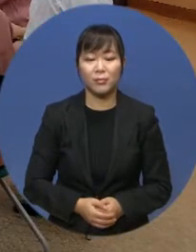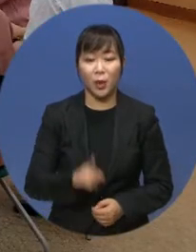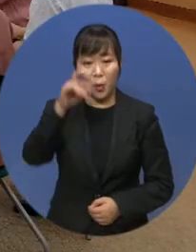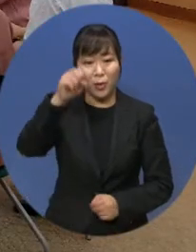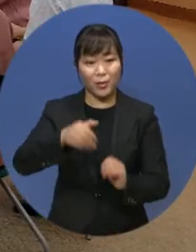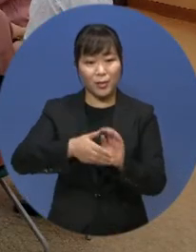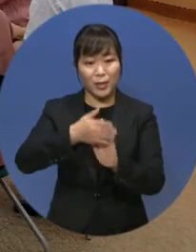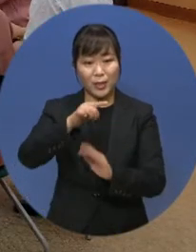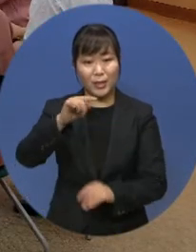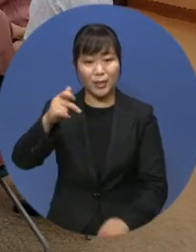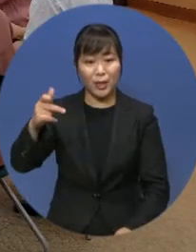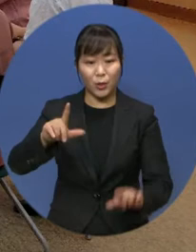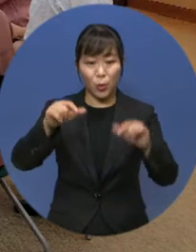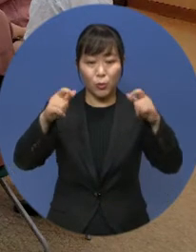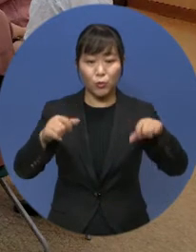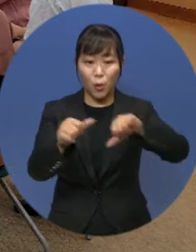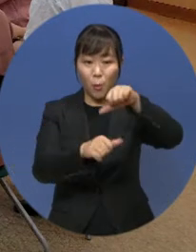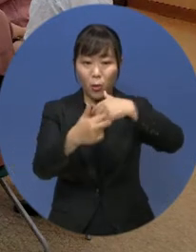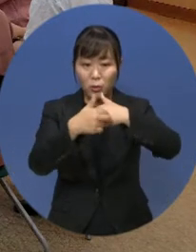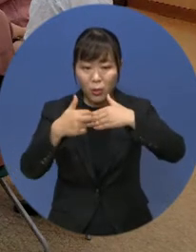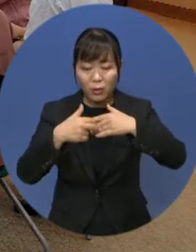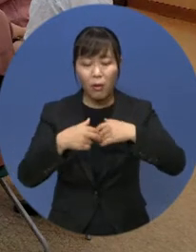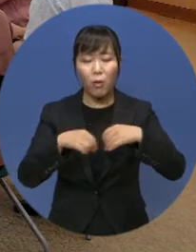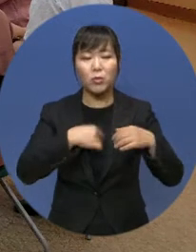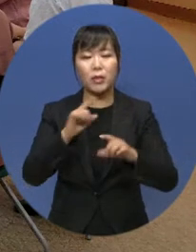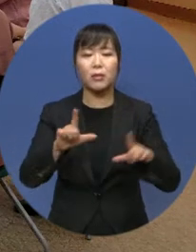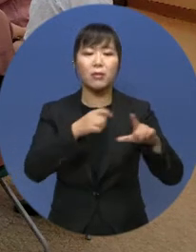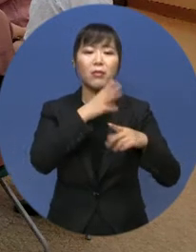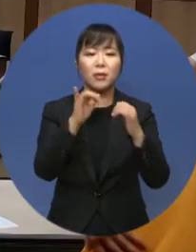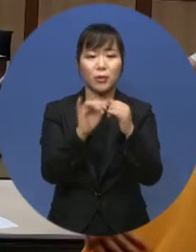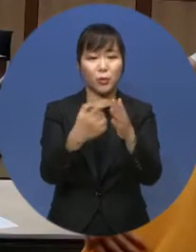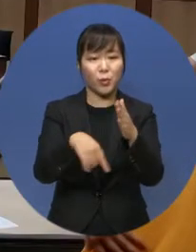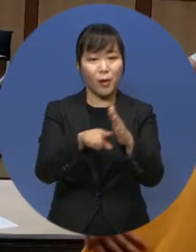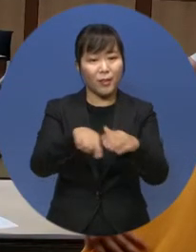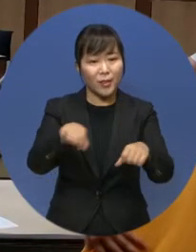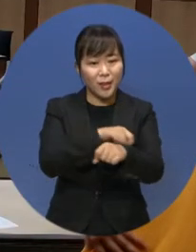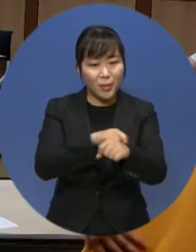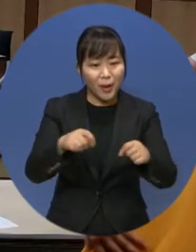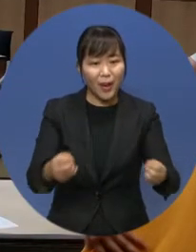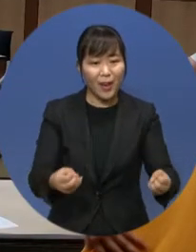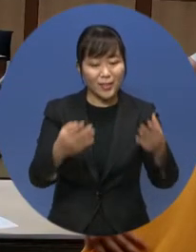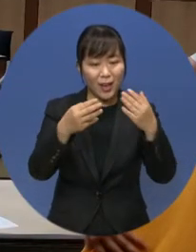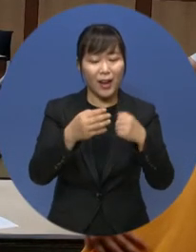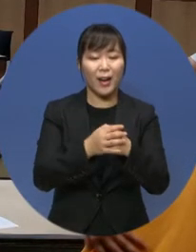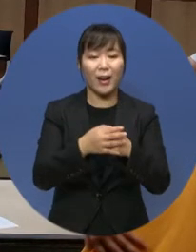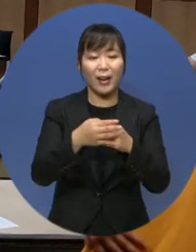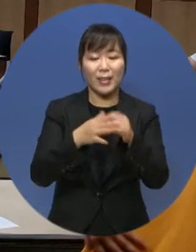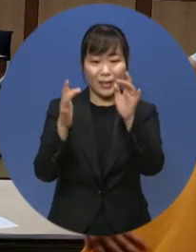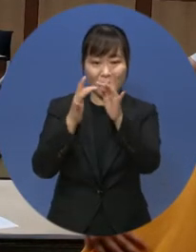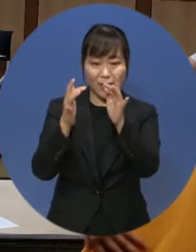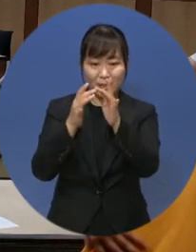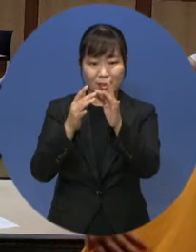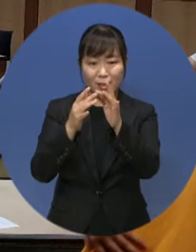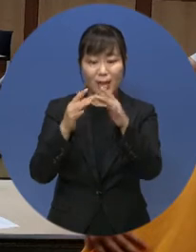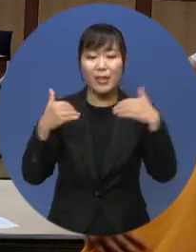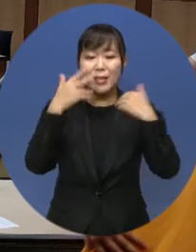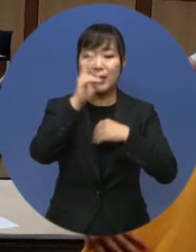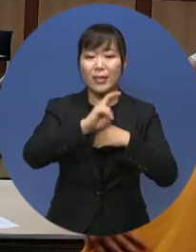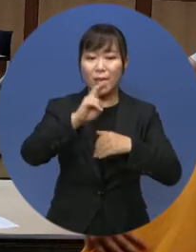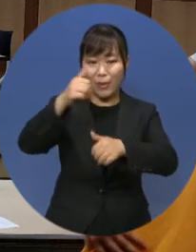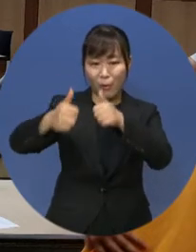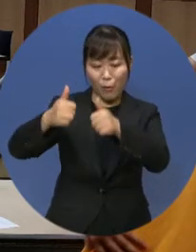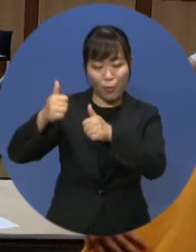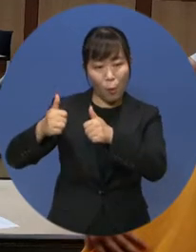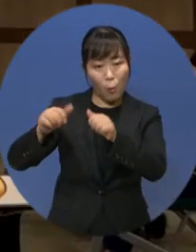고양시 일산 동구보건소는 독거 어르신들을 위한 이색적인 행사 랜선 트롯 경연대회를 개최하여